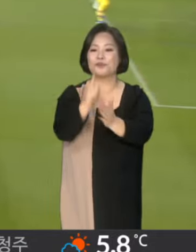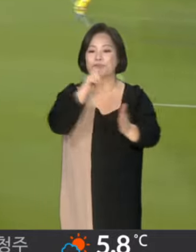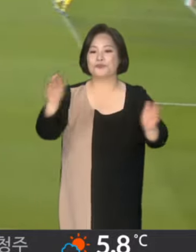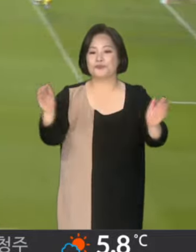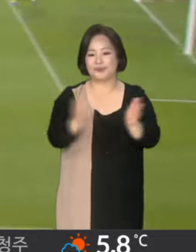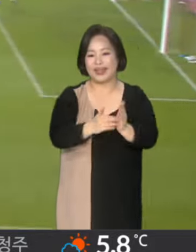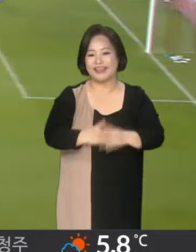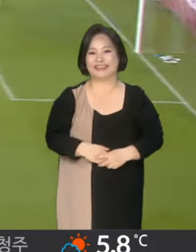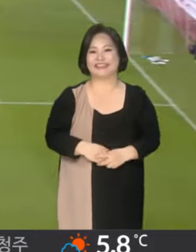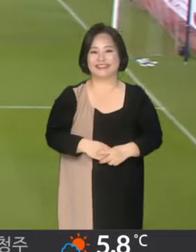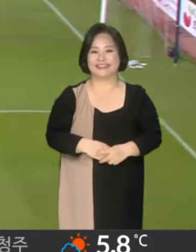소감을 남겼습니다